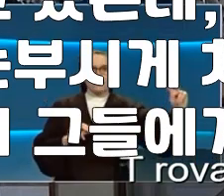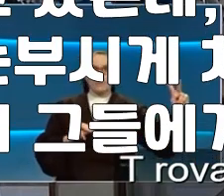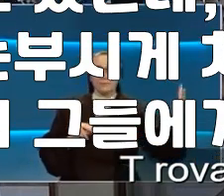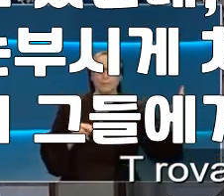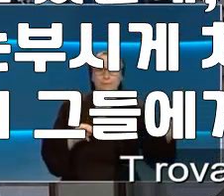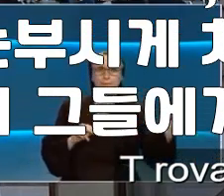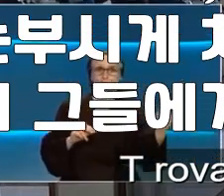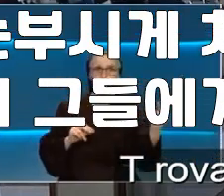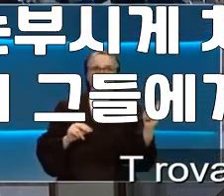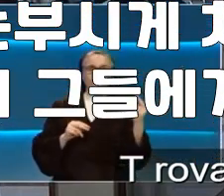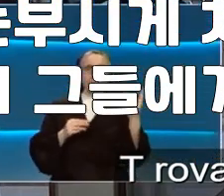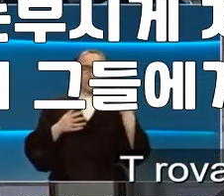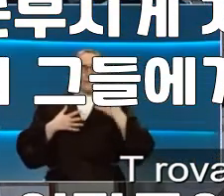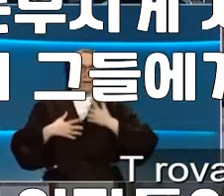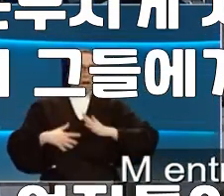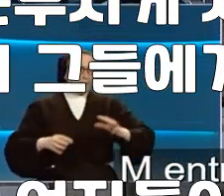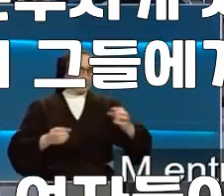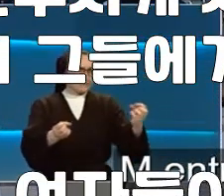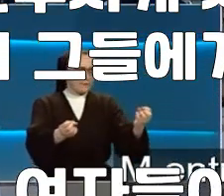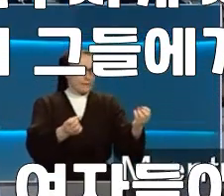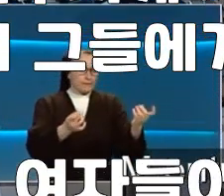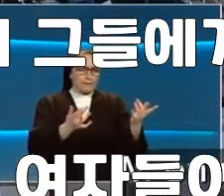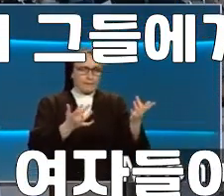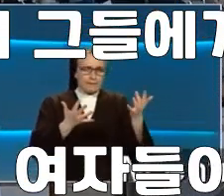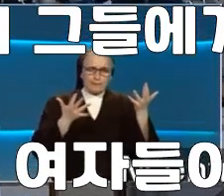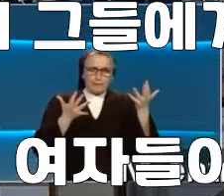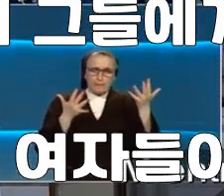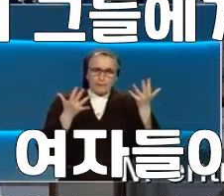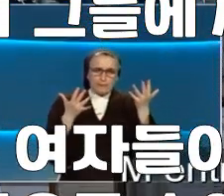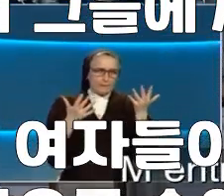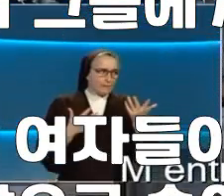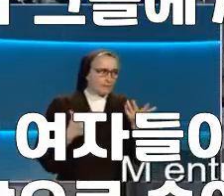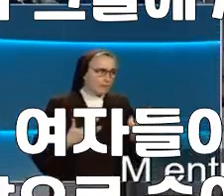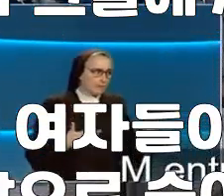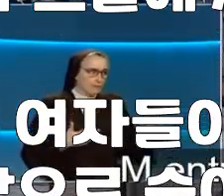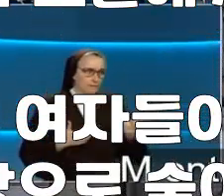in abito sfolgorante.